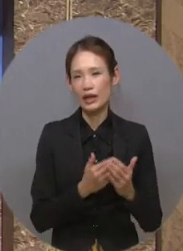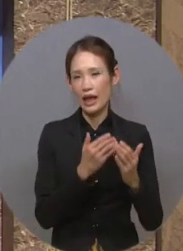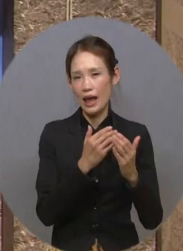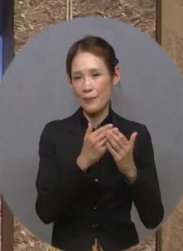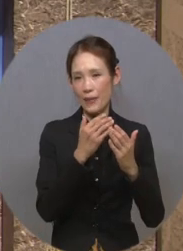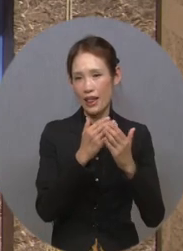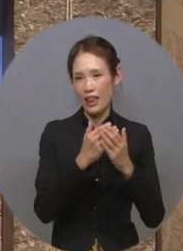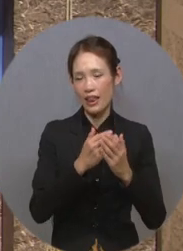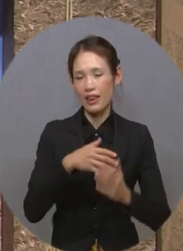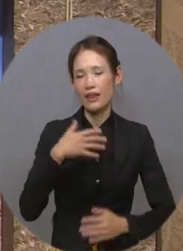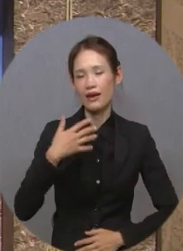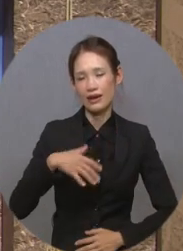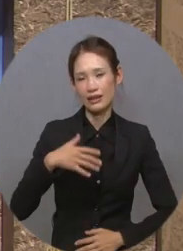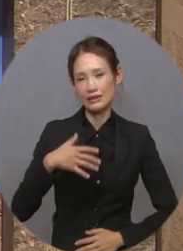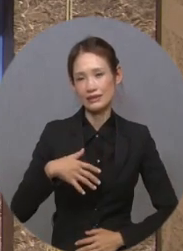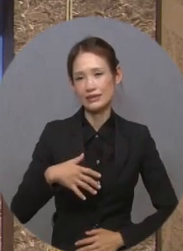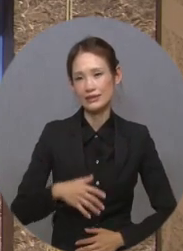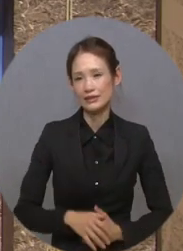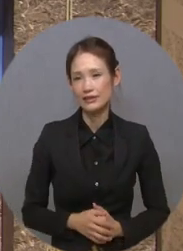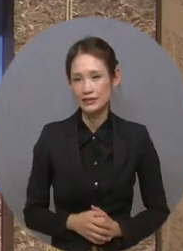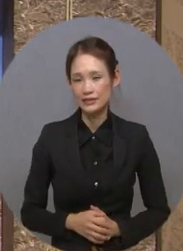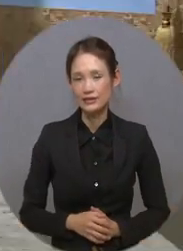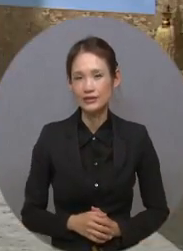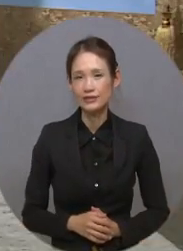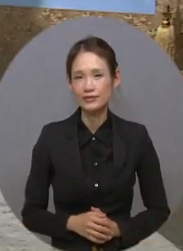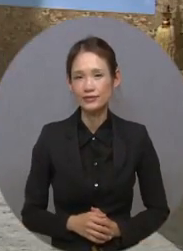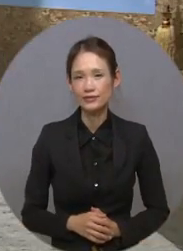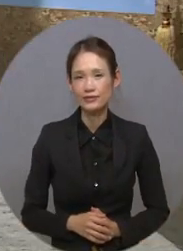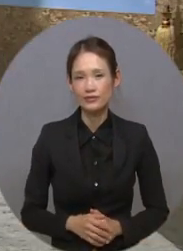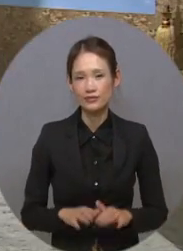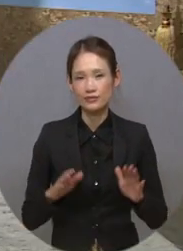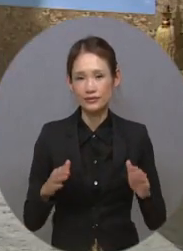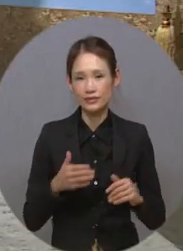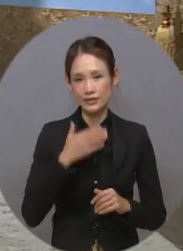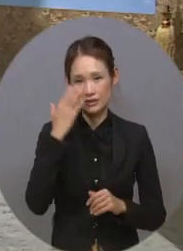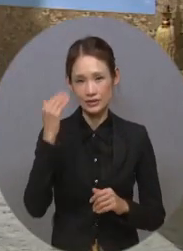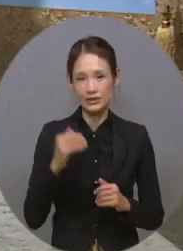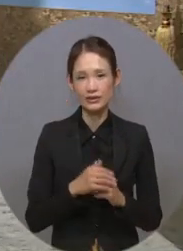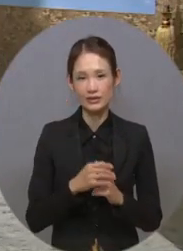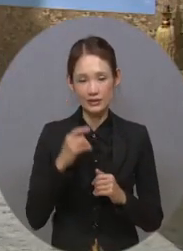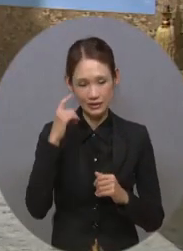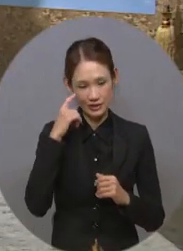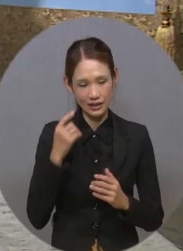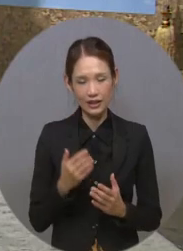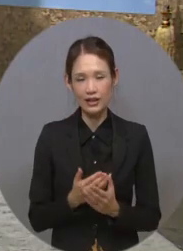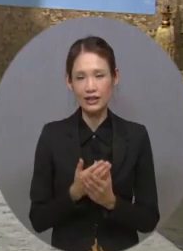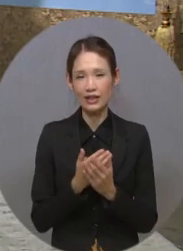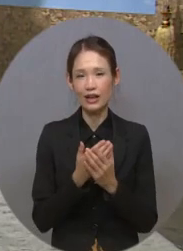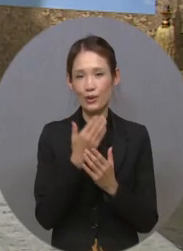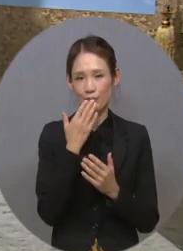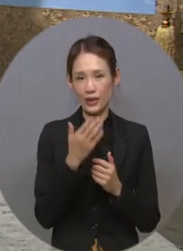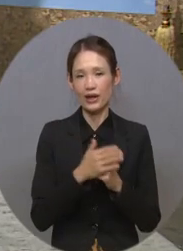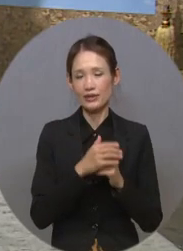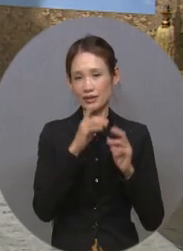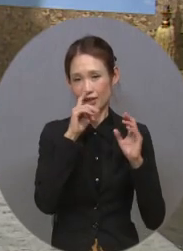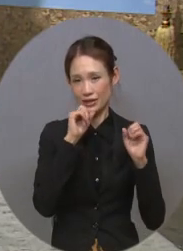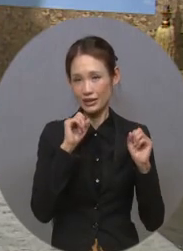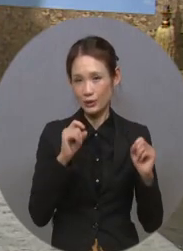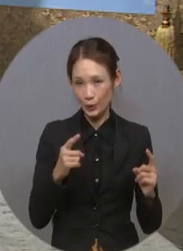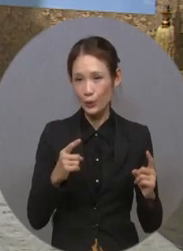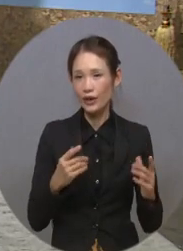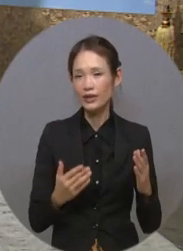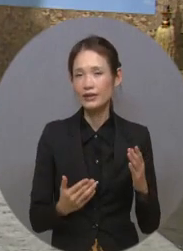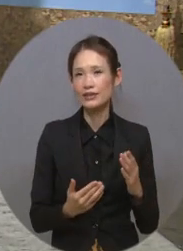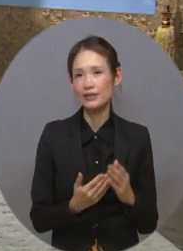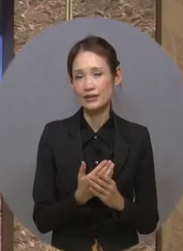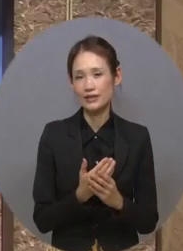많이 그동안 밀려 있었죠. 예. 그런데 이번에 이제 다행히 네 이제 그런 게 되면서 개발을 할 수 있는 기회가 네, 생겼네요. 그런